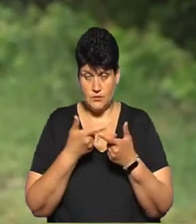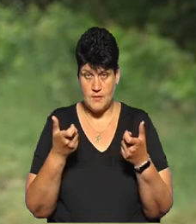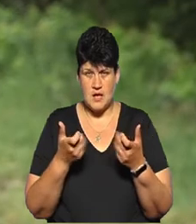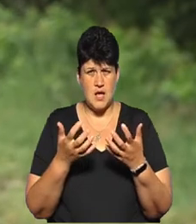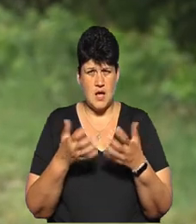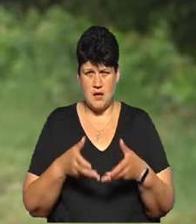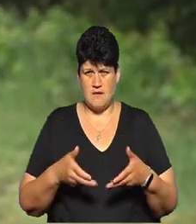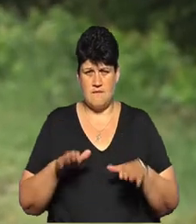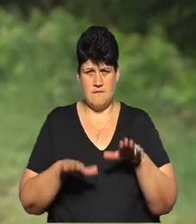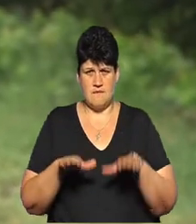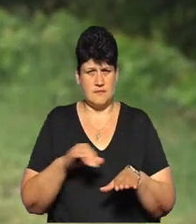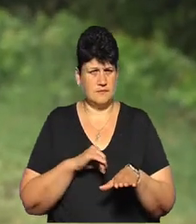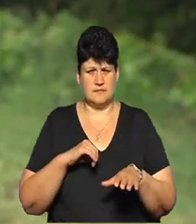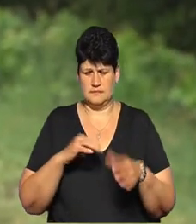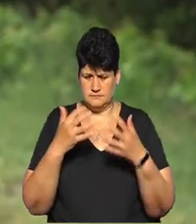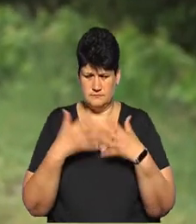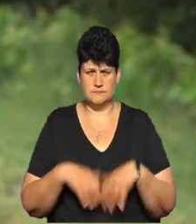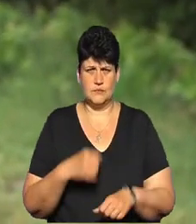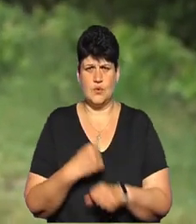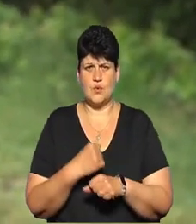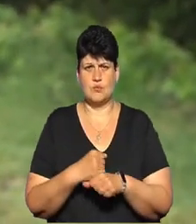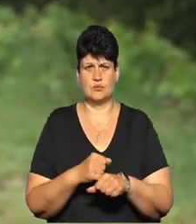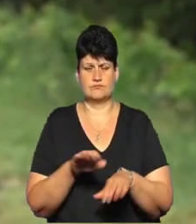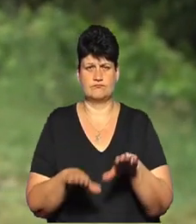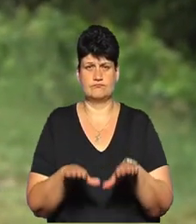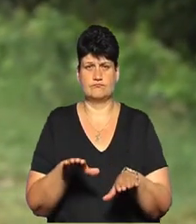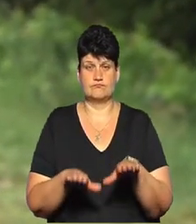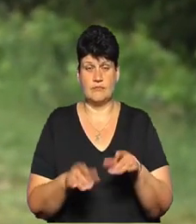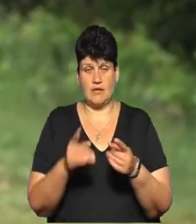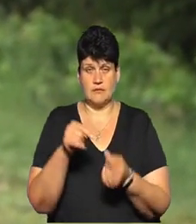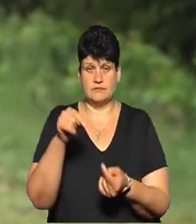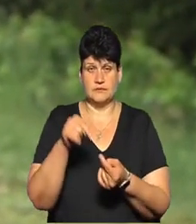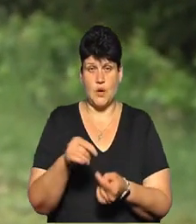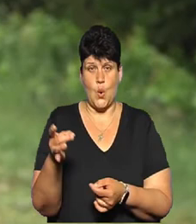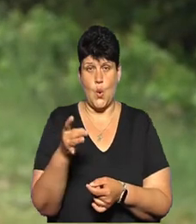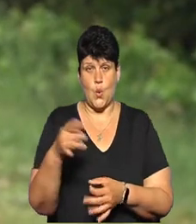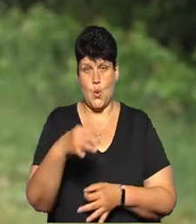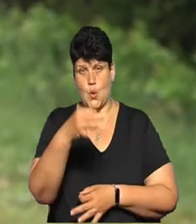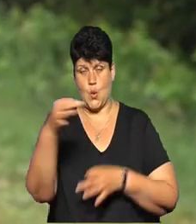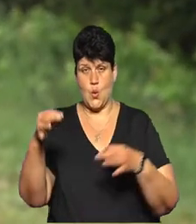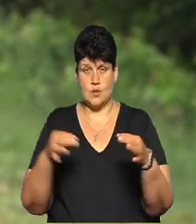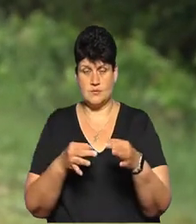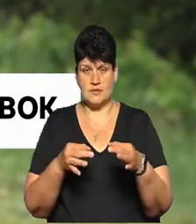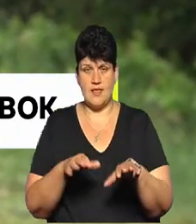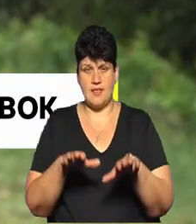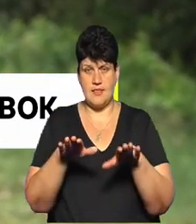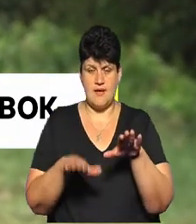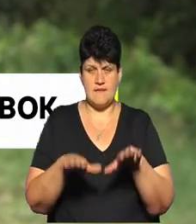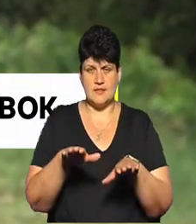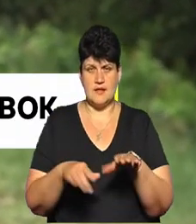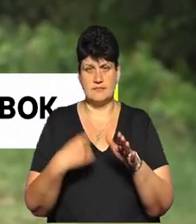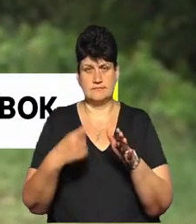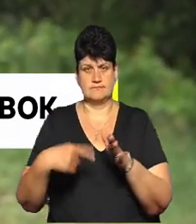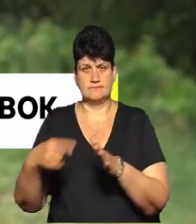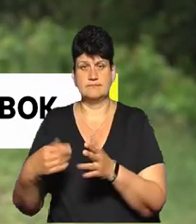здійснює зважування транспортного засобу, визначення габаритних розмірів, навантаження на кожну віз автомобіля, а також безпосередньо